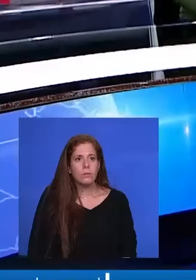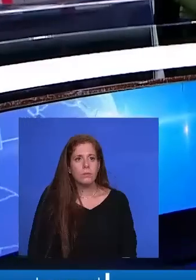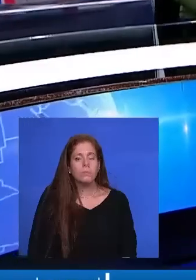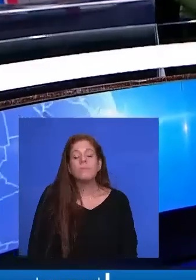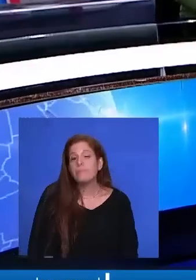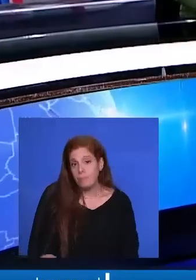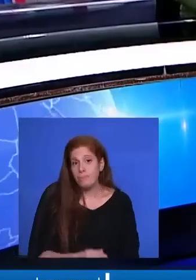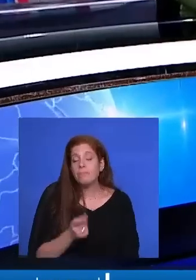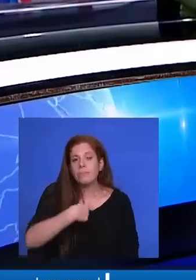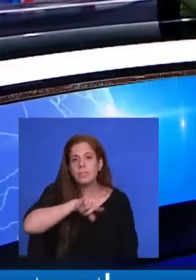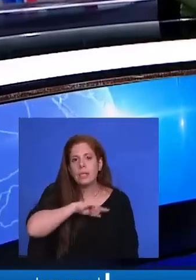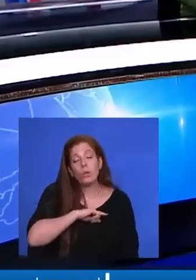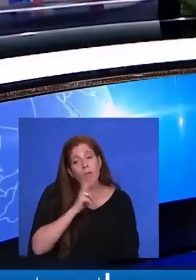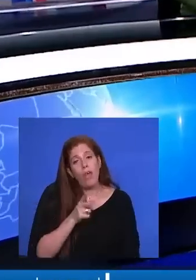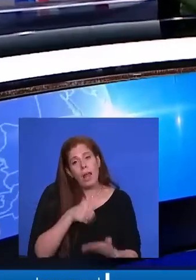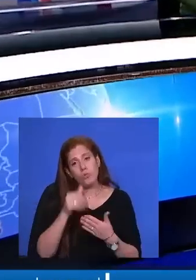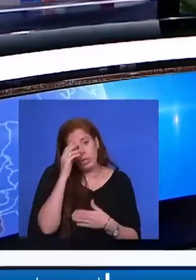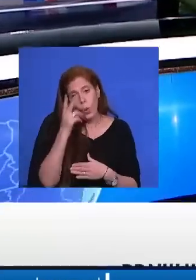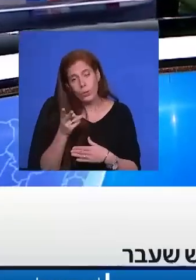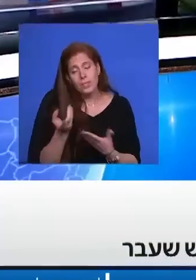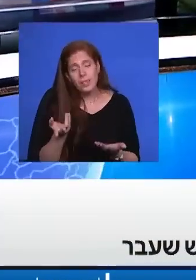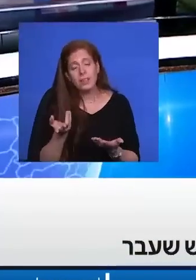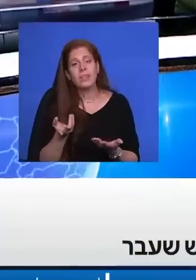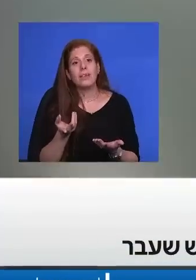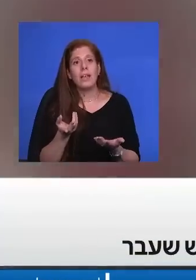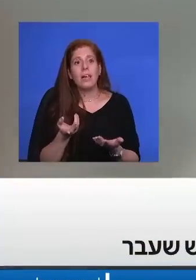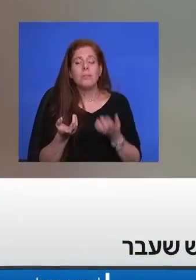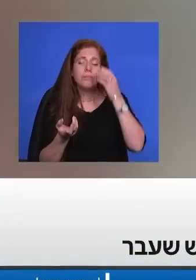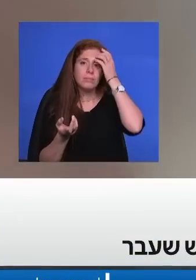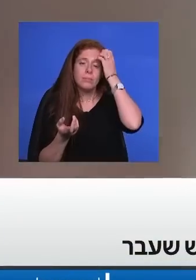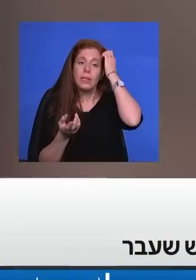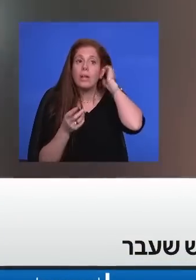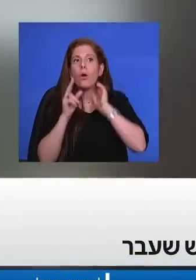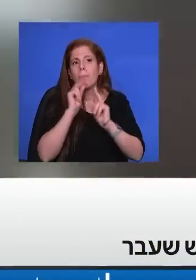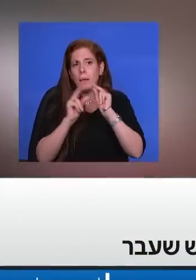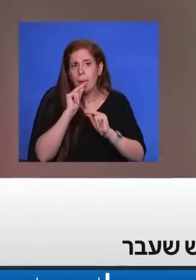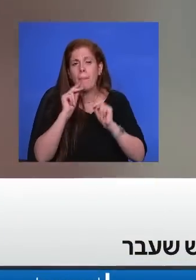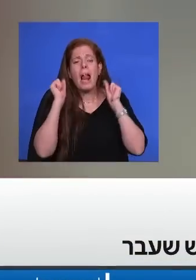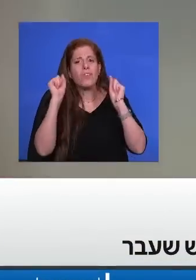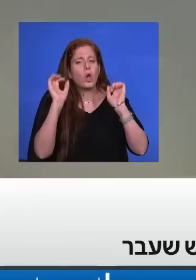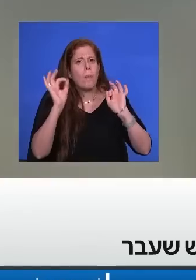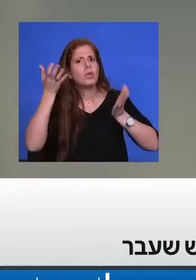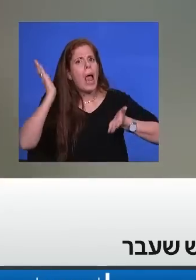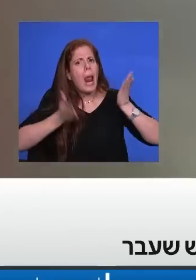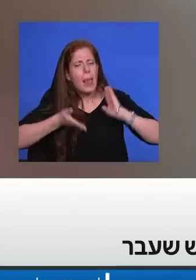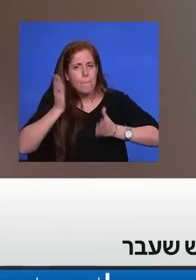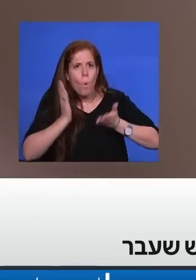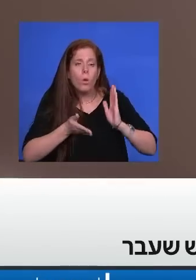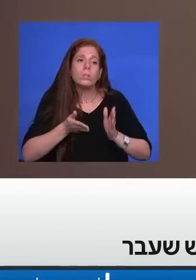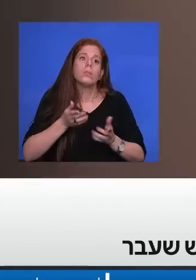כן, אנחנו רואים, אפשר להמשיך לראות את זה. כן, שם זה... כן, אנחנו רואים באמת על הפגנות ממש אלימות שמהוות, אם אפשר גם